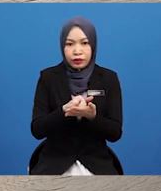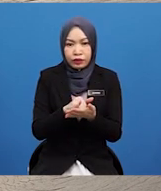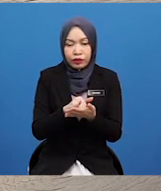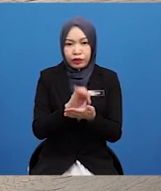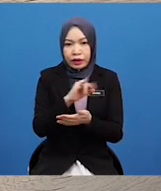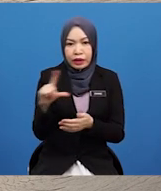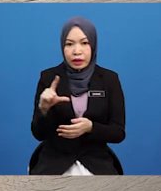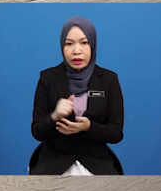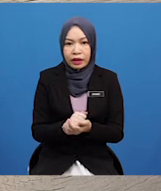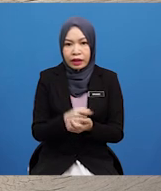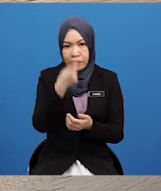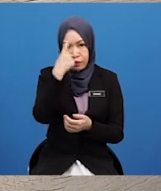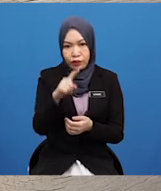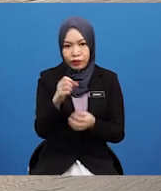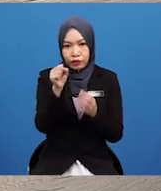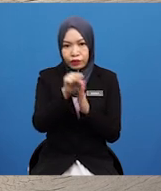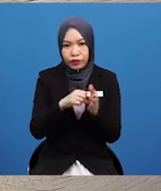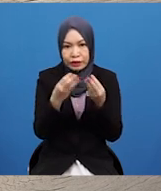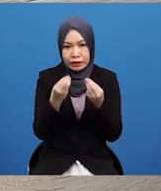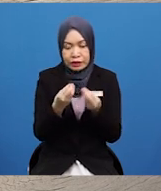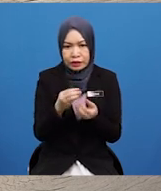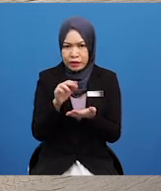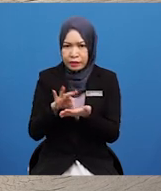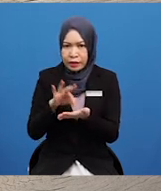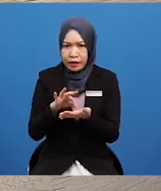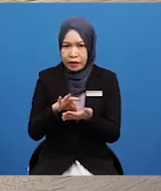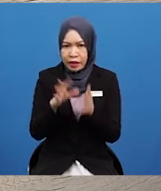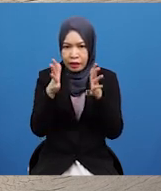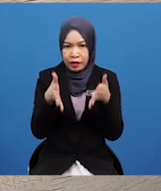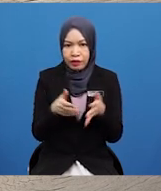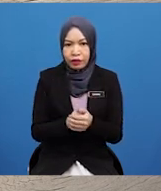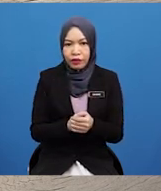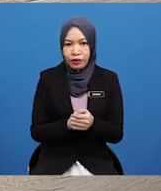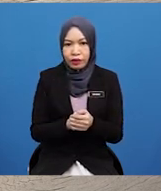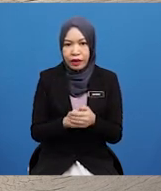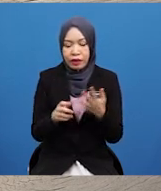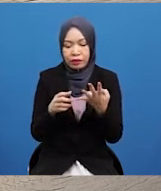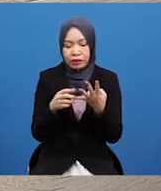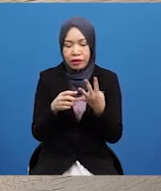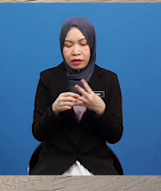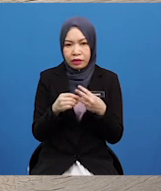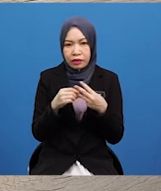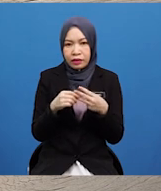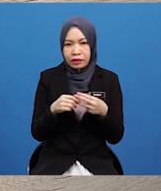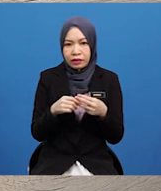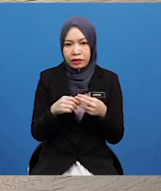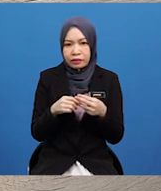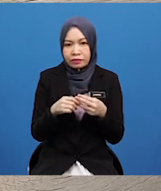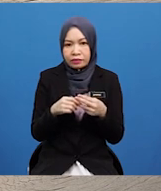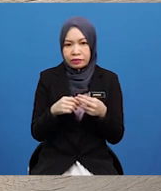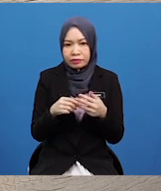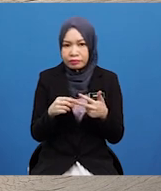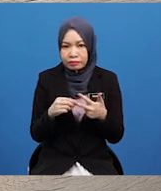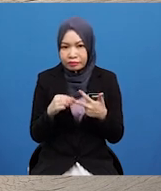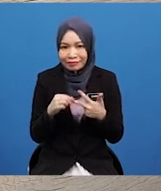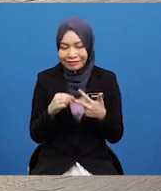tangan. 3. Bertung-tung minyak petrol tumpah di atas jalan. 4. Trish